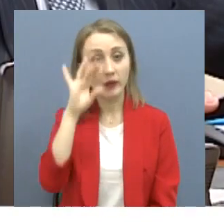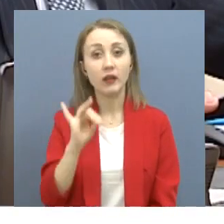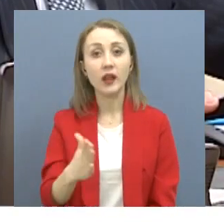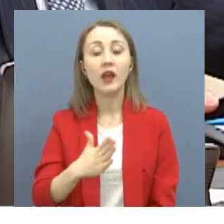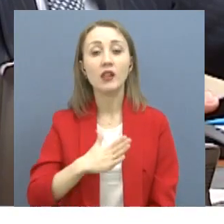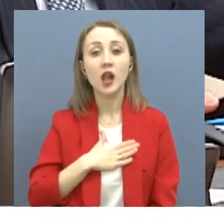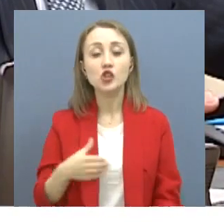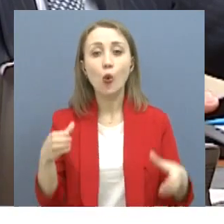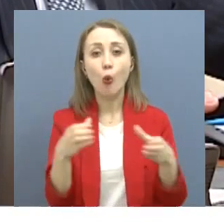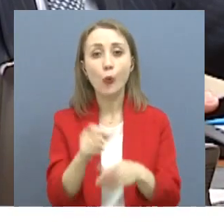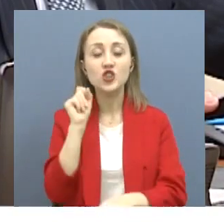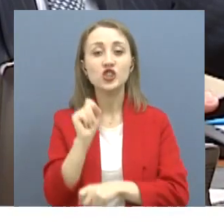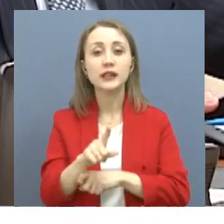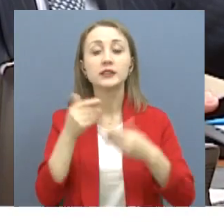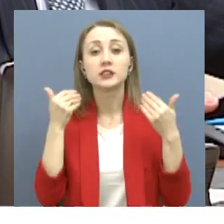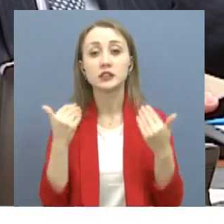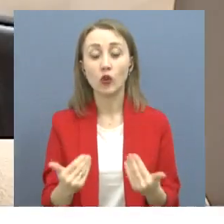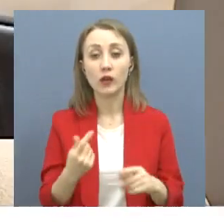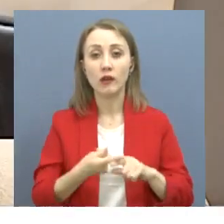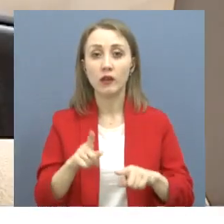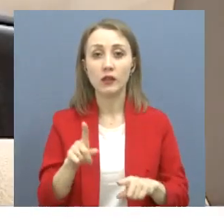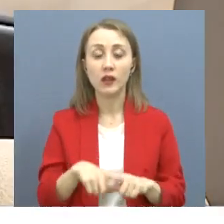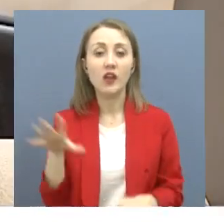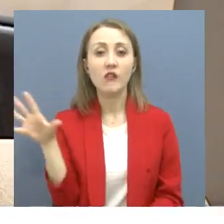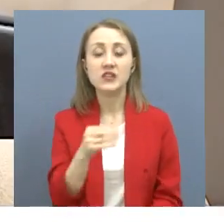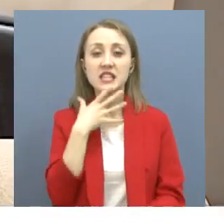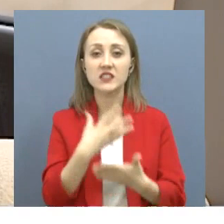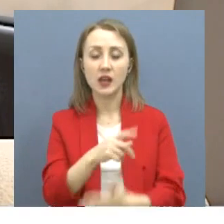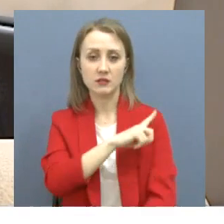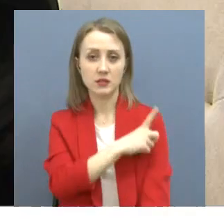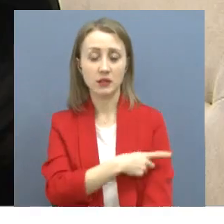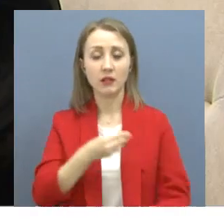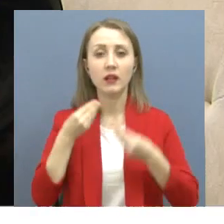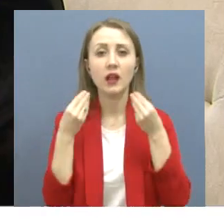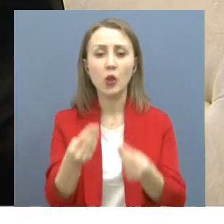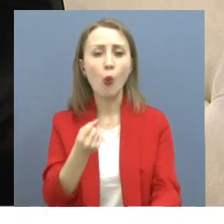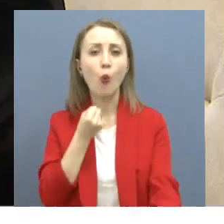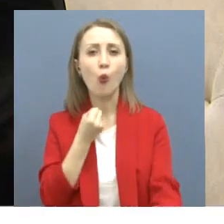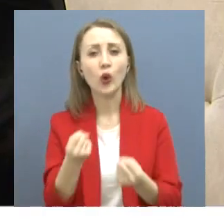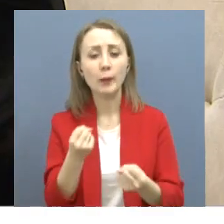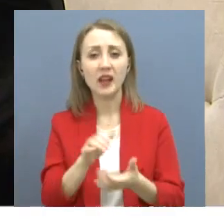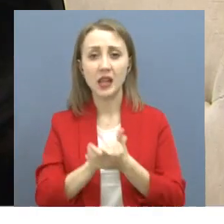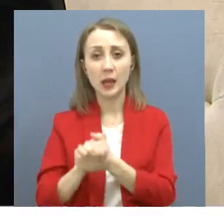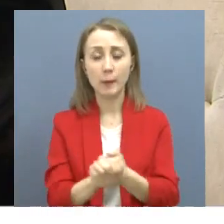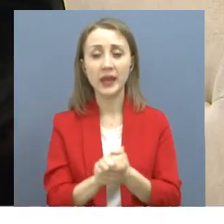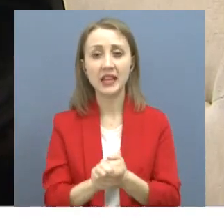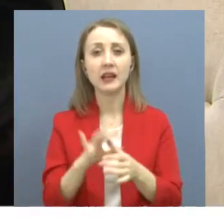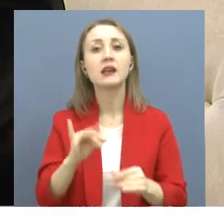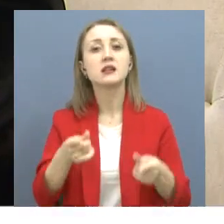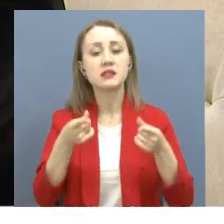наша общая задача сегодня – приложить все свои усилия для укрепления мира и